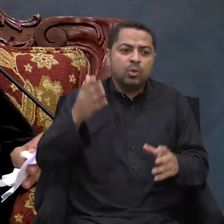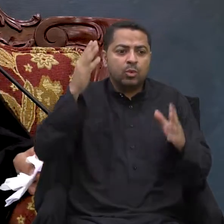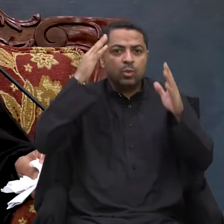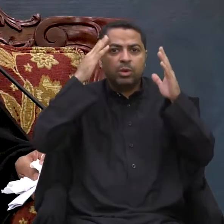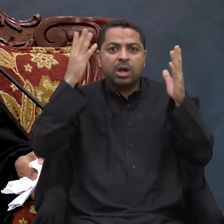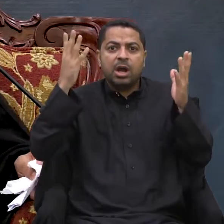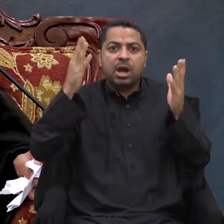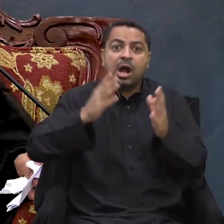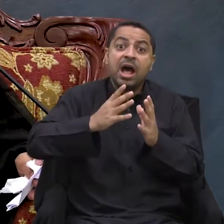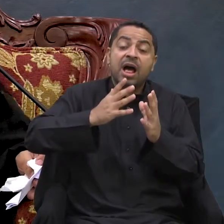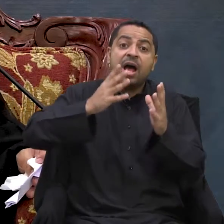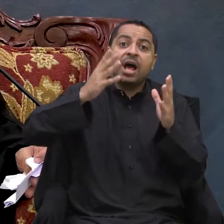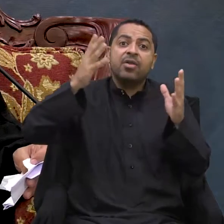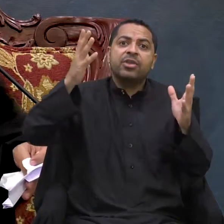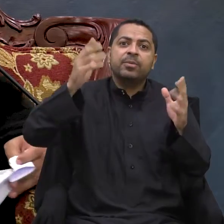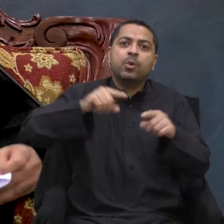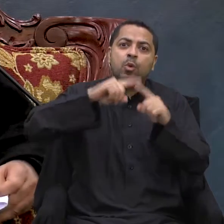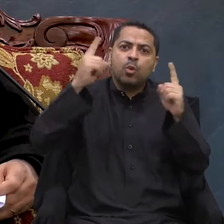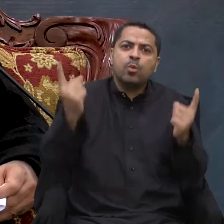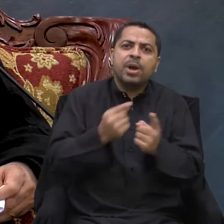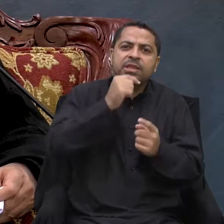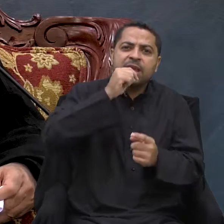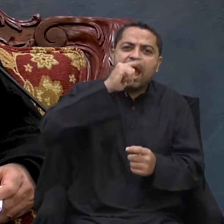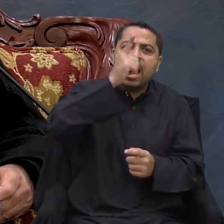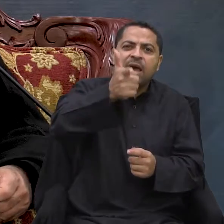العظات وأنفذ القول،